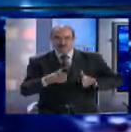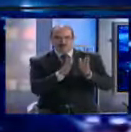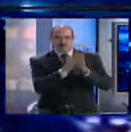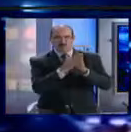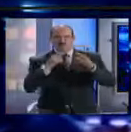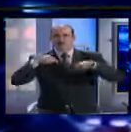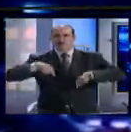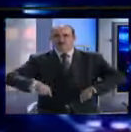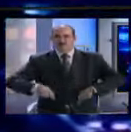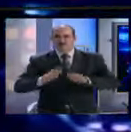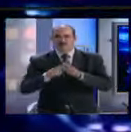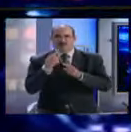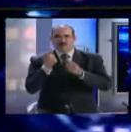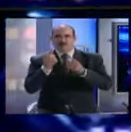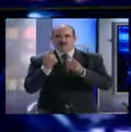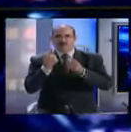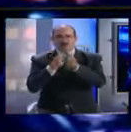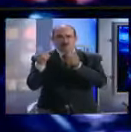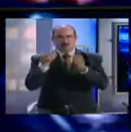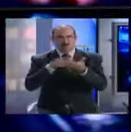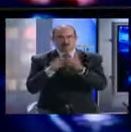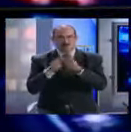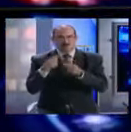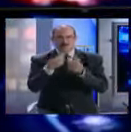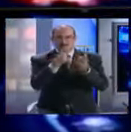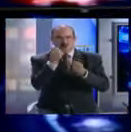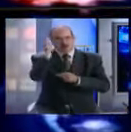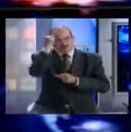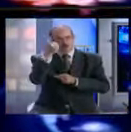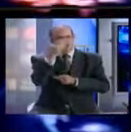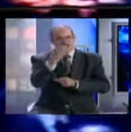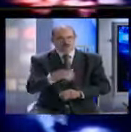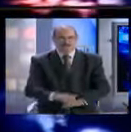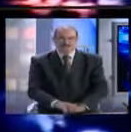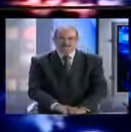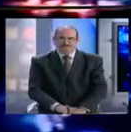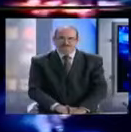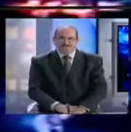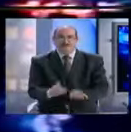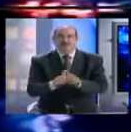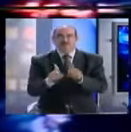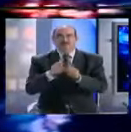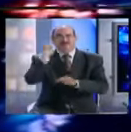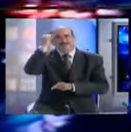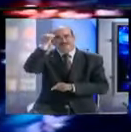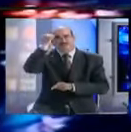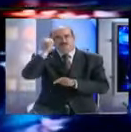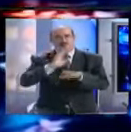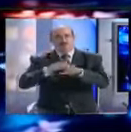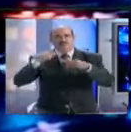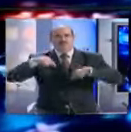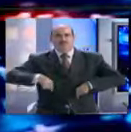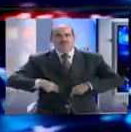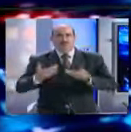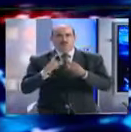وزير الصناعة تعميق النقاش حول المشروع ليعرض لاحقا. كما تناول مجلس الوزراء بالدراسة